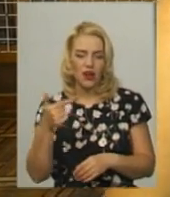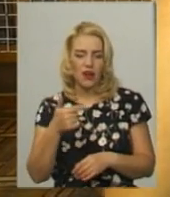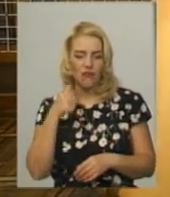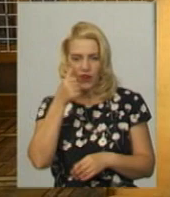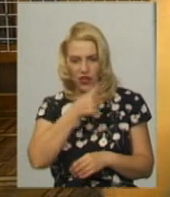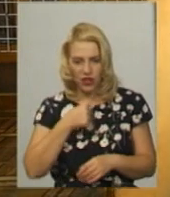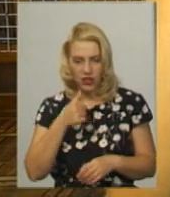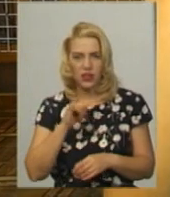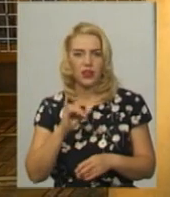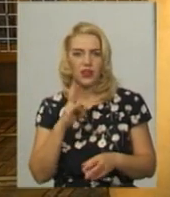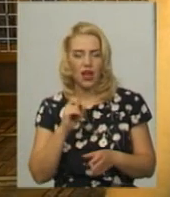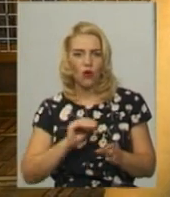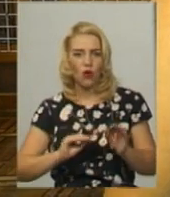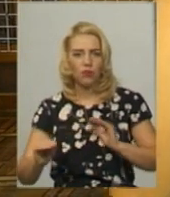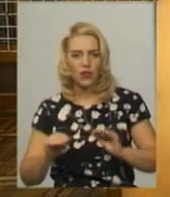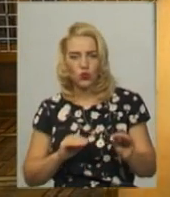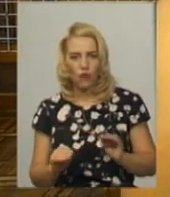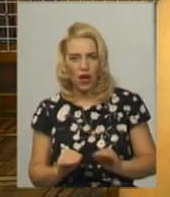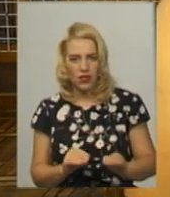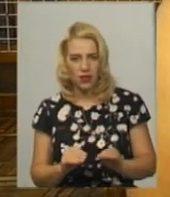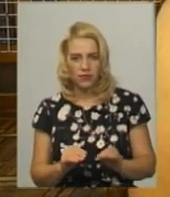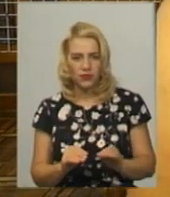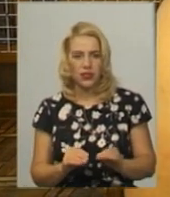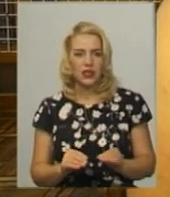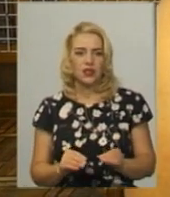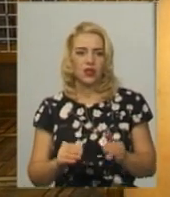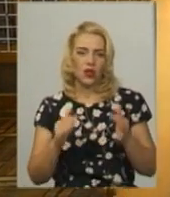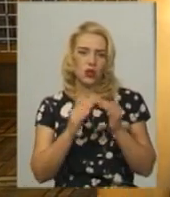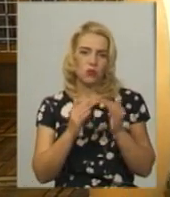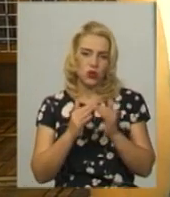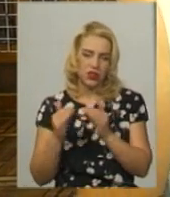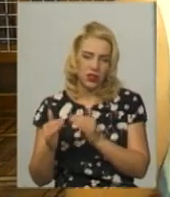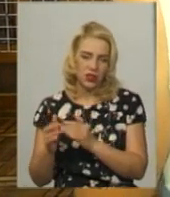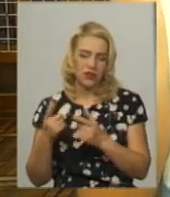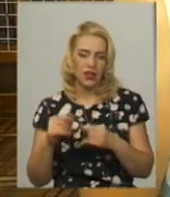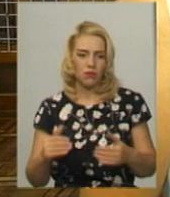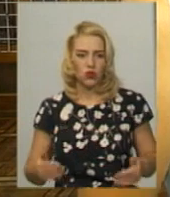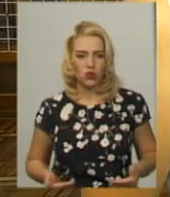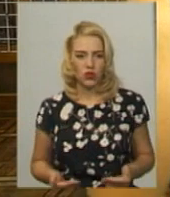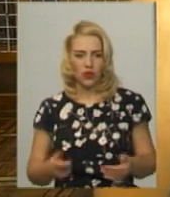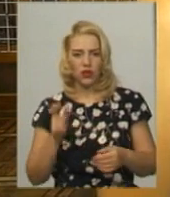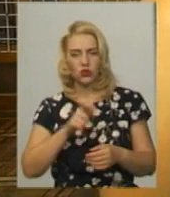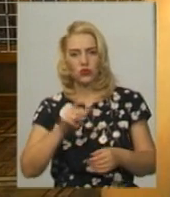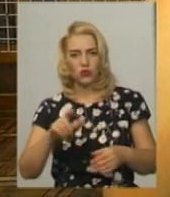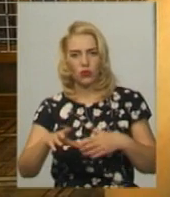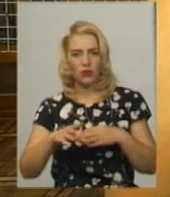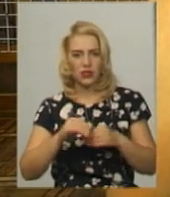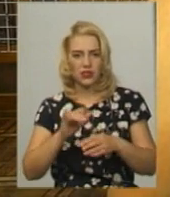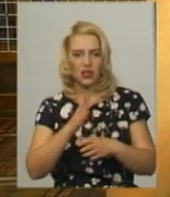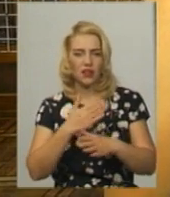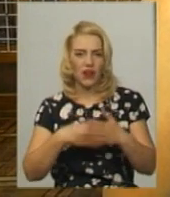облаштування доступу до житлових будинків, де проживають особи з